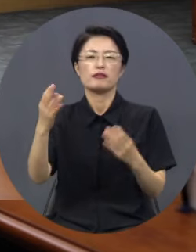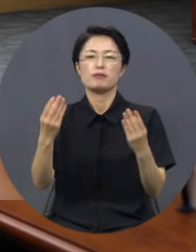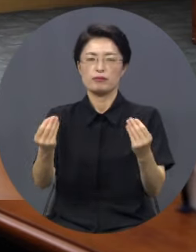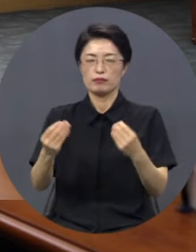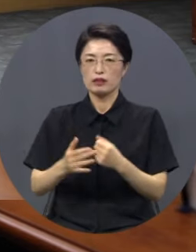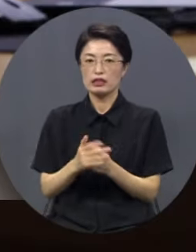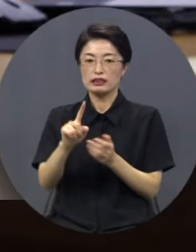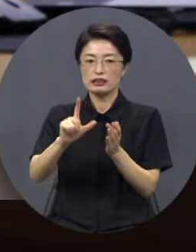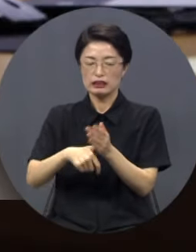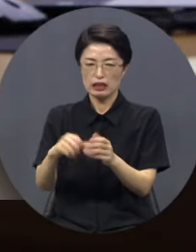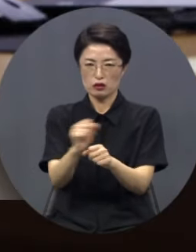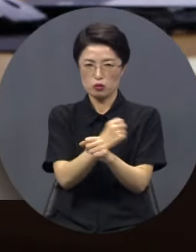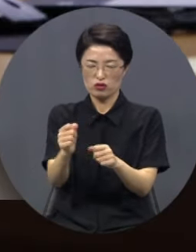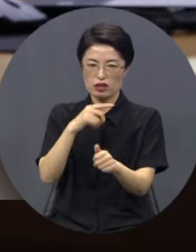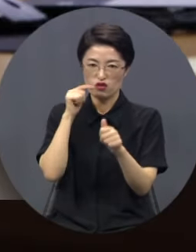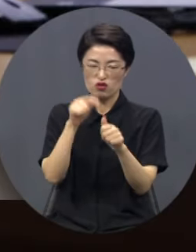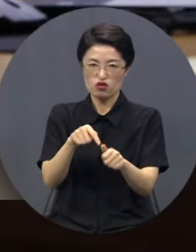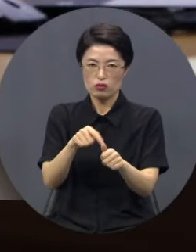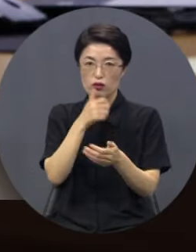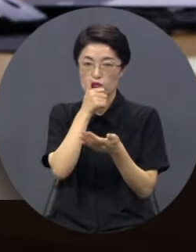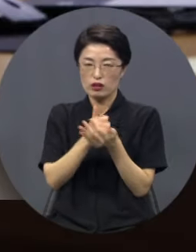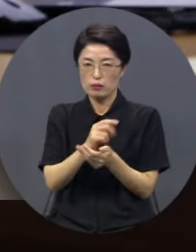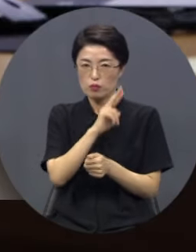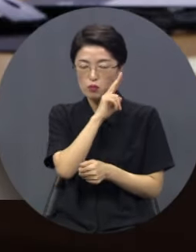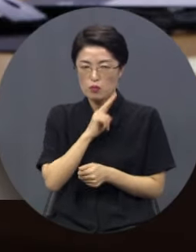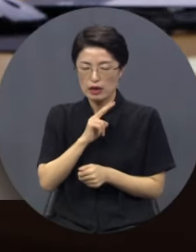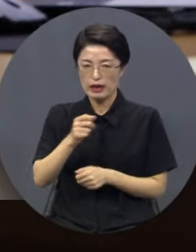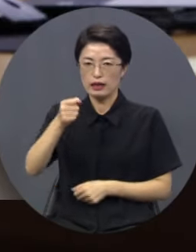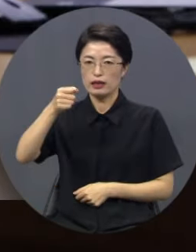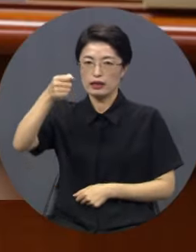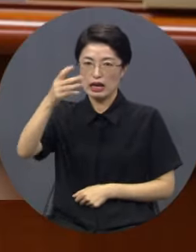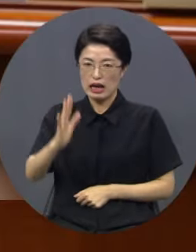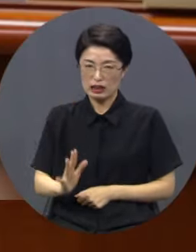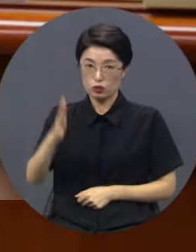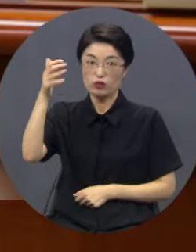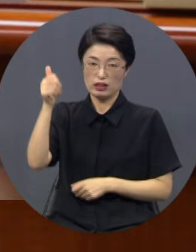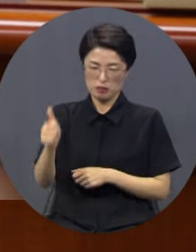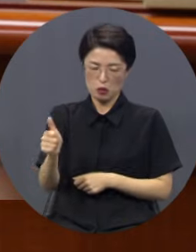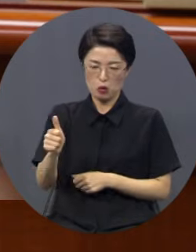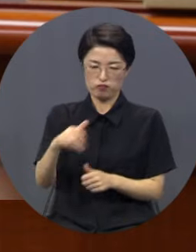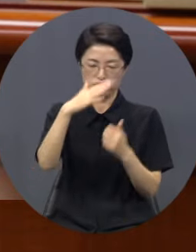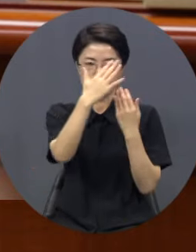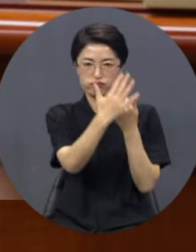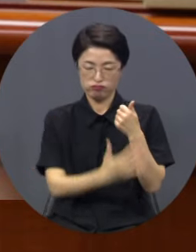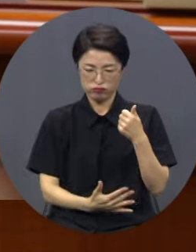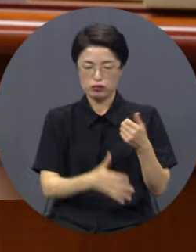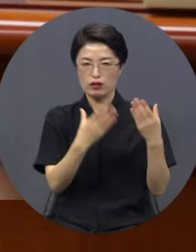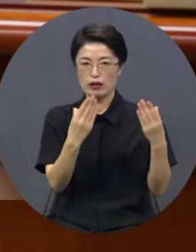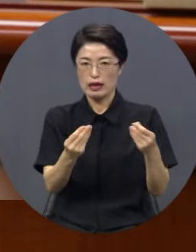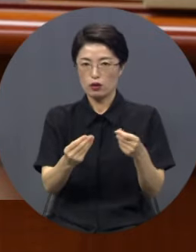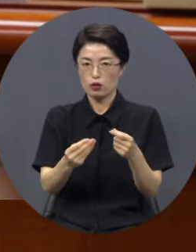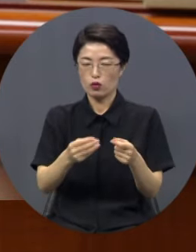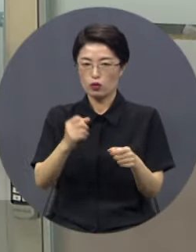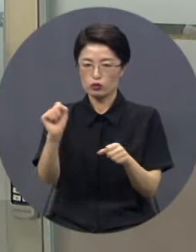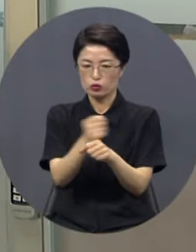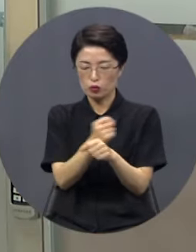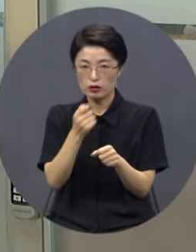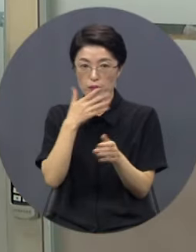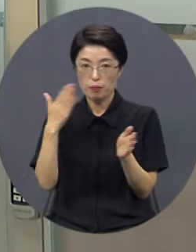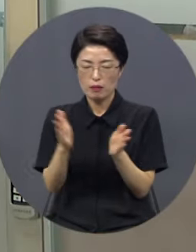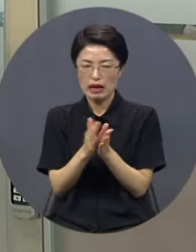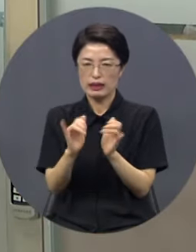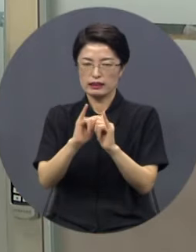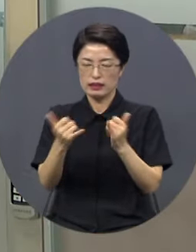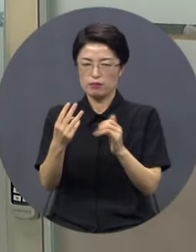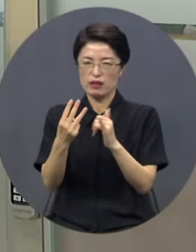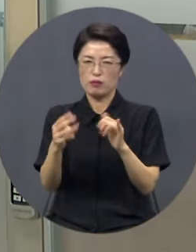조작을 주도한 혐의로 카지노 전대표는 법정 구속됐고 조작에 연루된 세 명 모두 징역형을 받은 상황